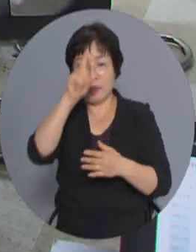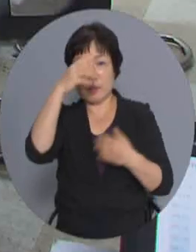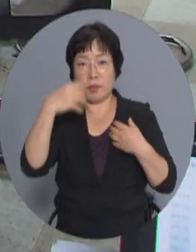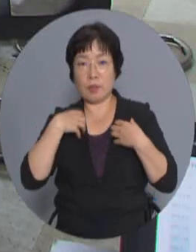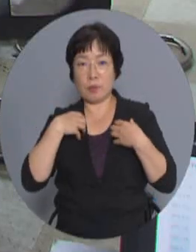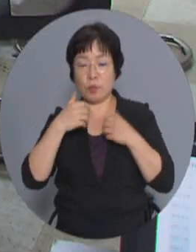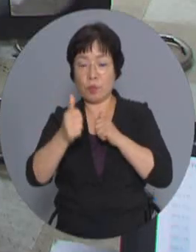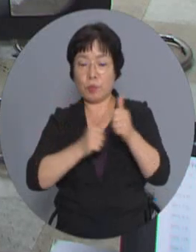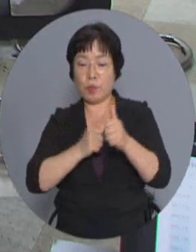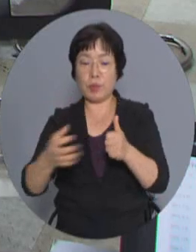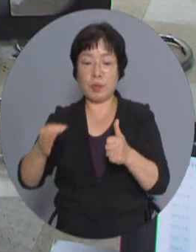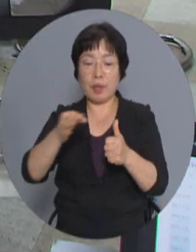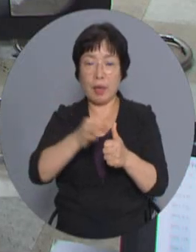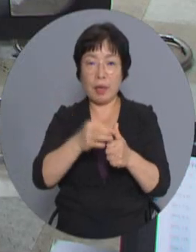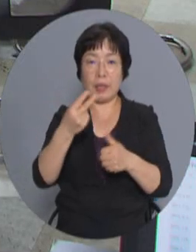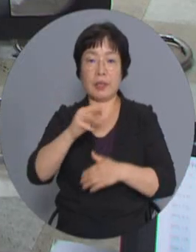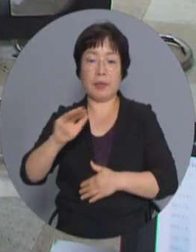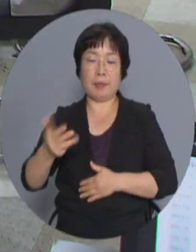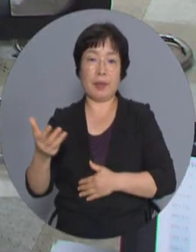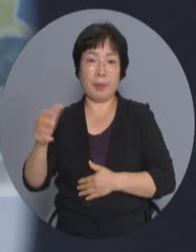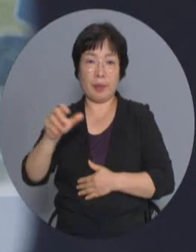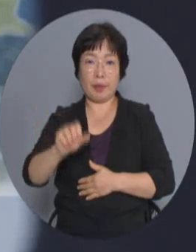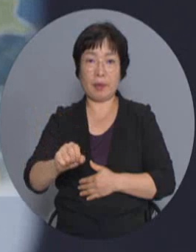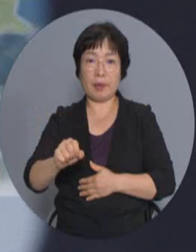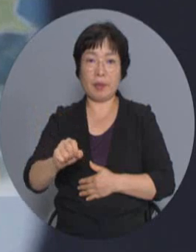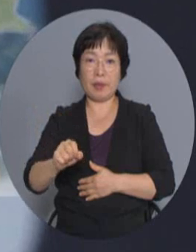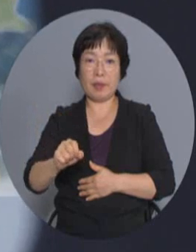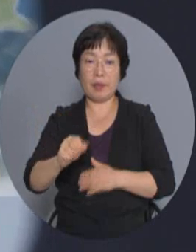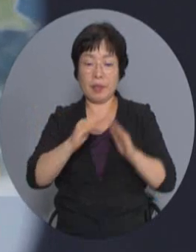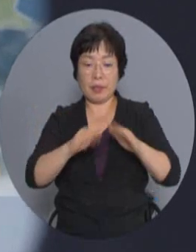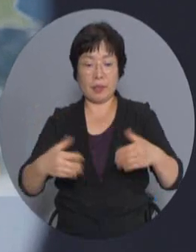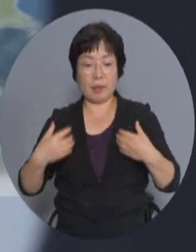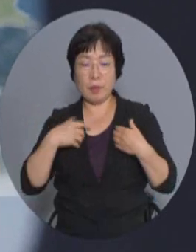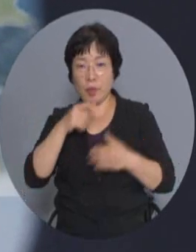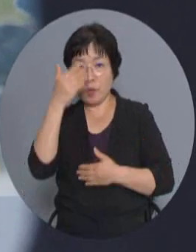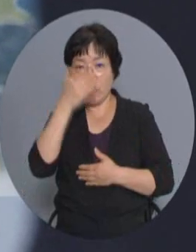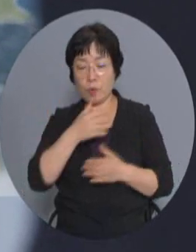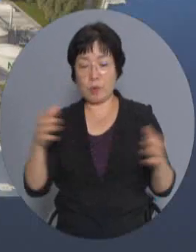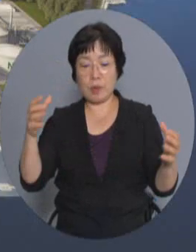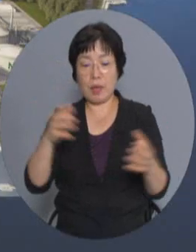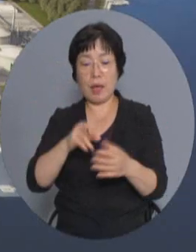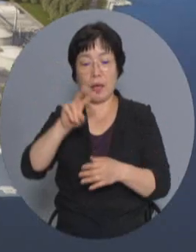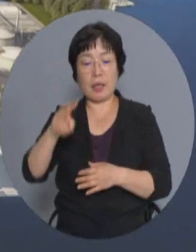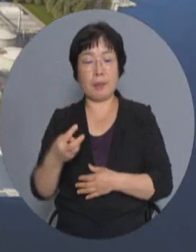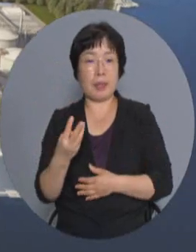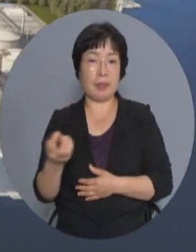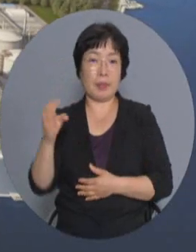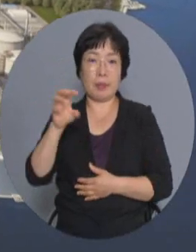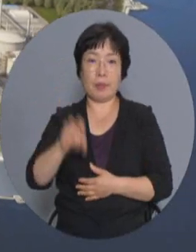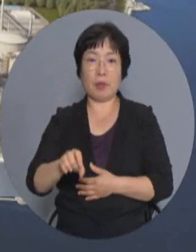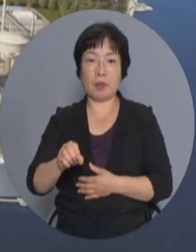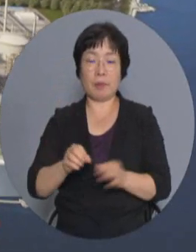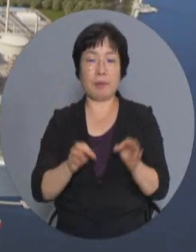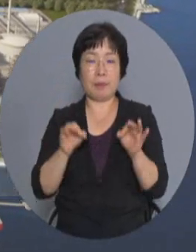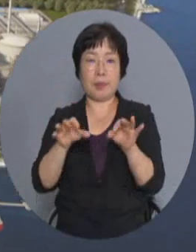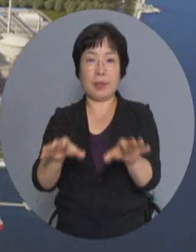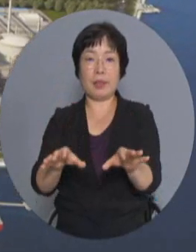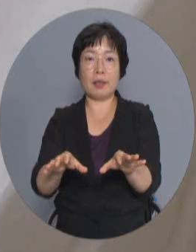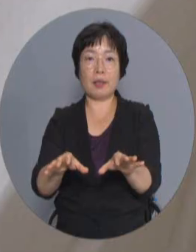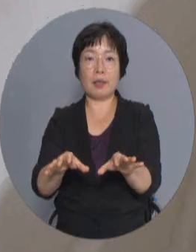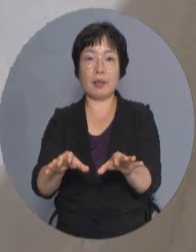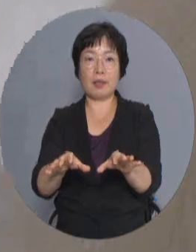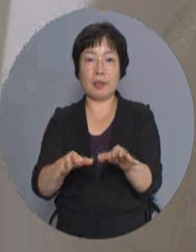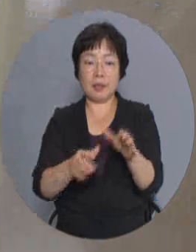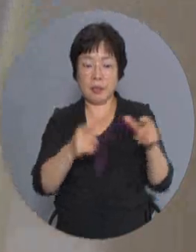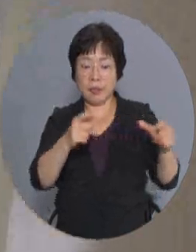정부 펀드 자금 2,800여억 원이 투입되고 전라남도와 여수시도 총 230억 원을 출자합니다.